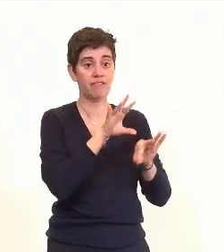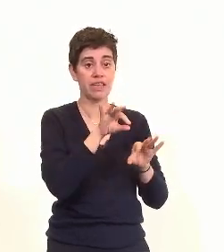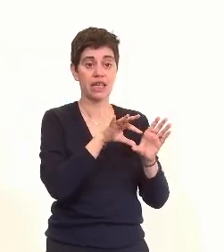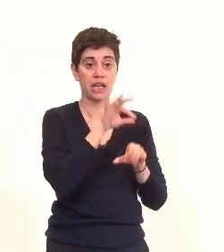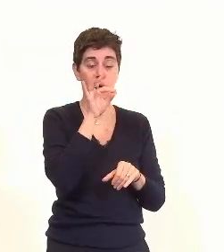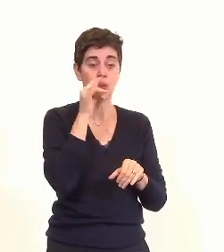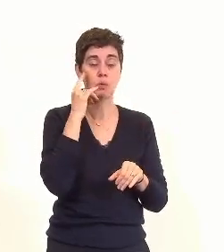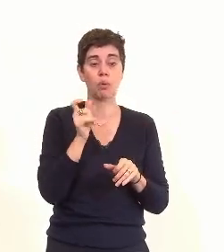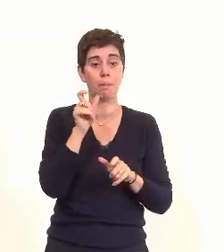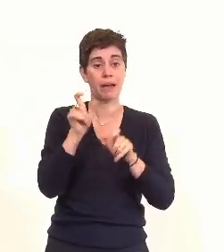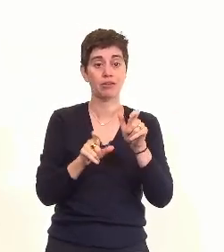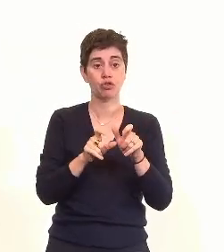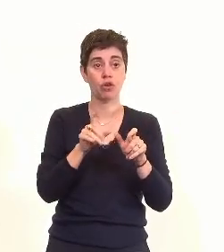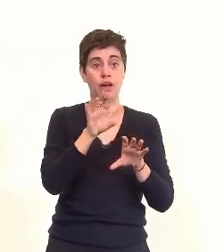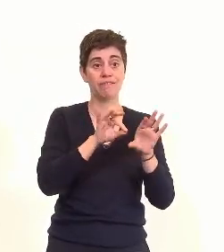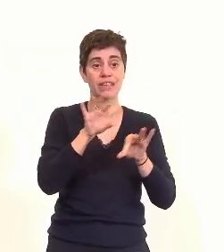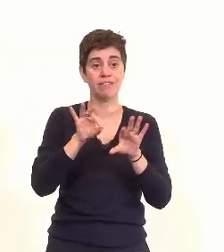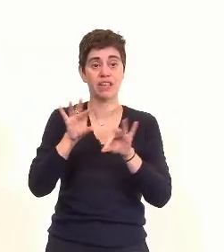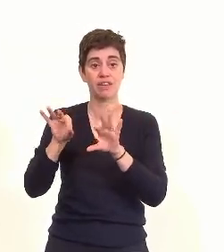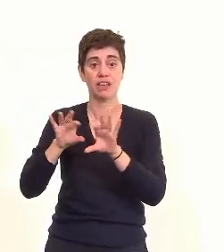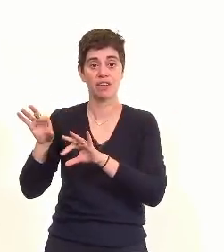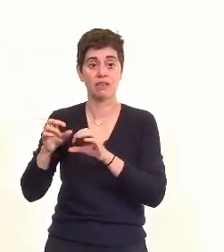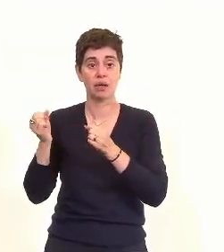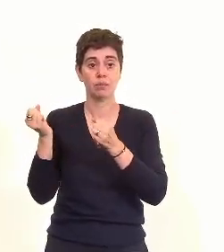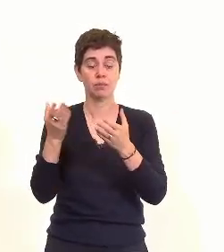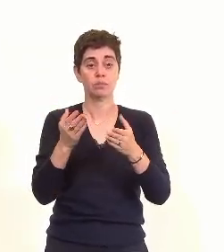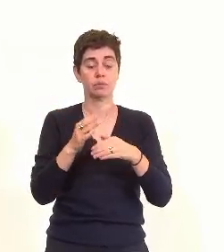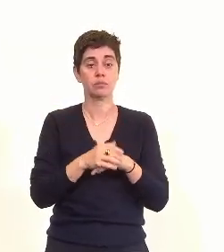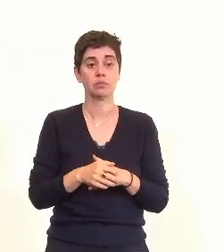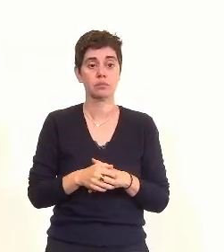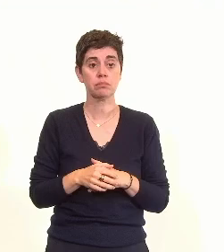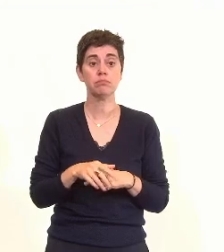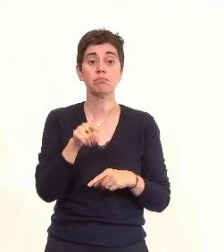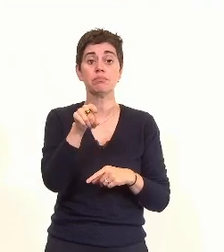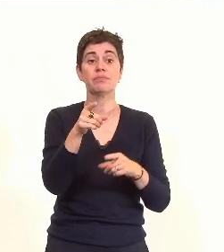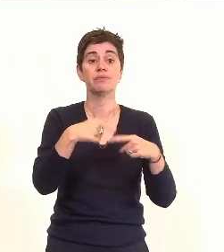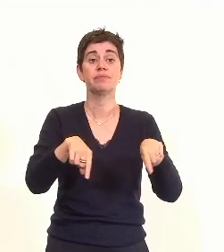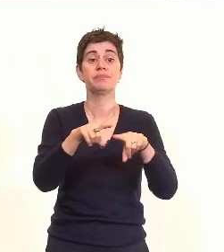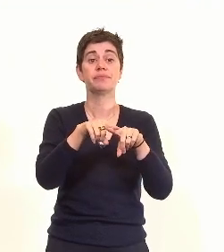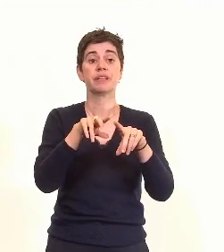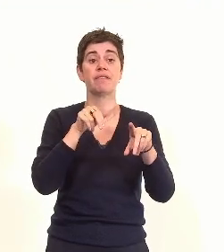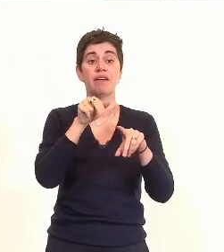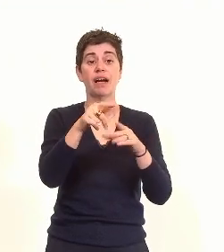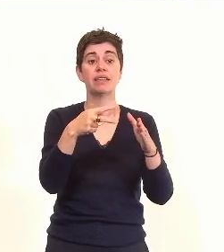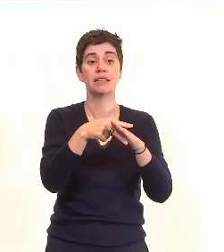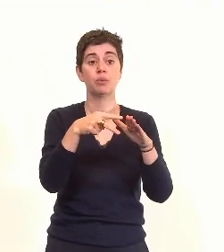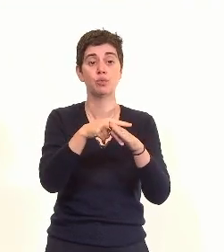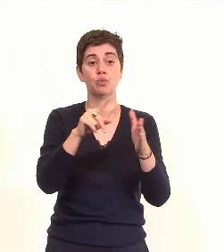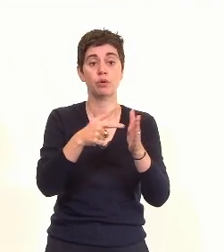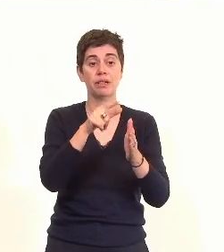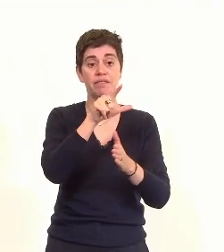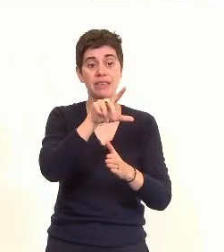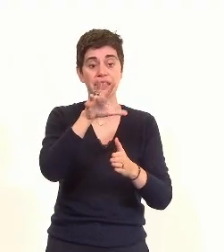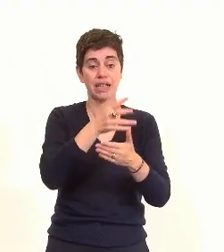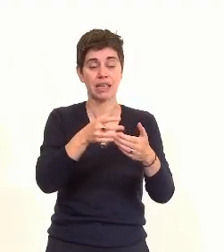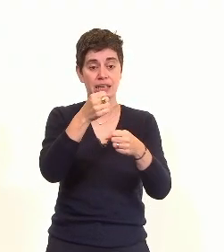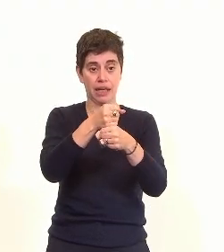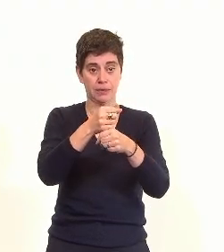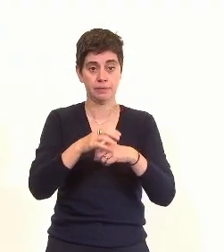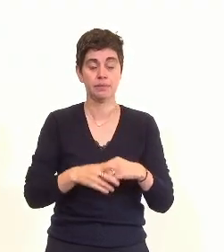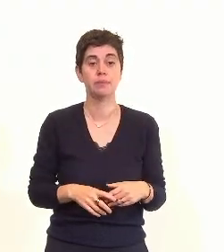qu'on veut inviter à l'instance. Voilà, donc l'instance qui apparaît à partir du début 25. Hein. Alors la première instance aura